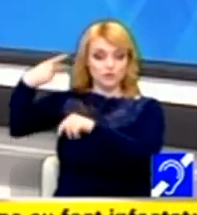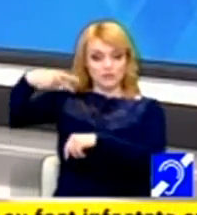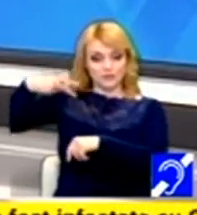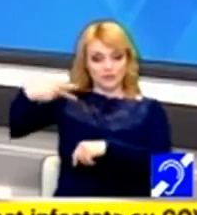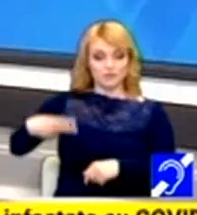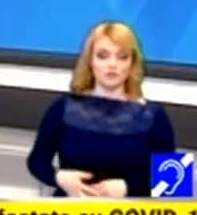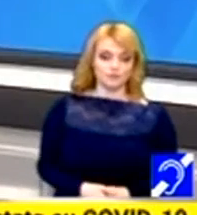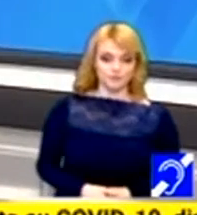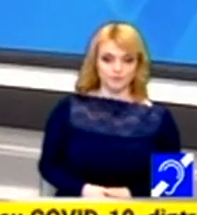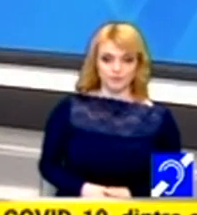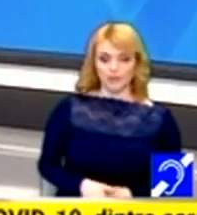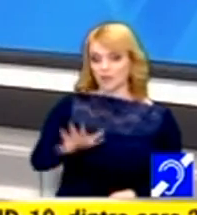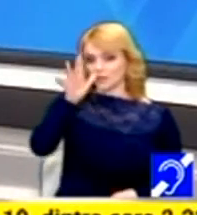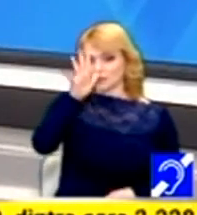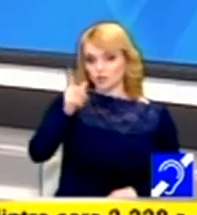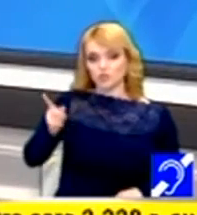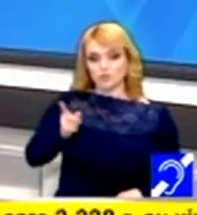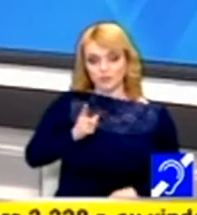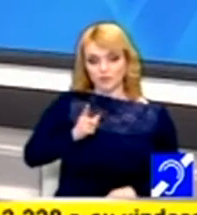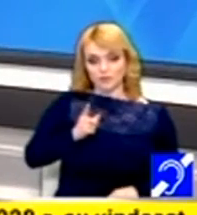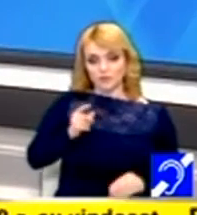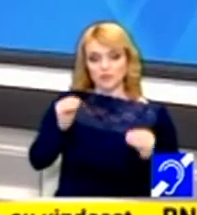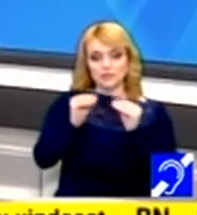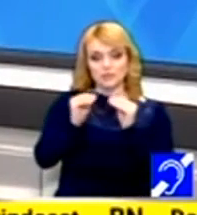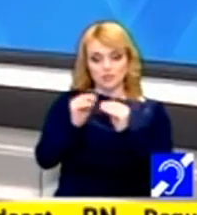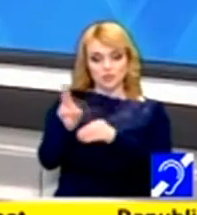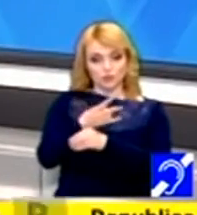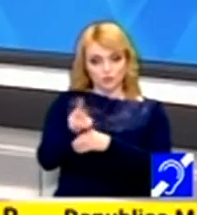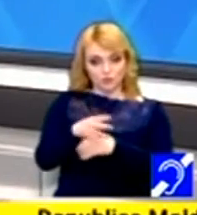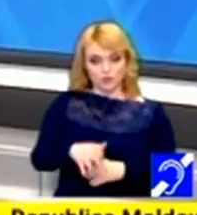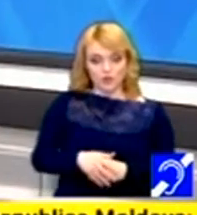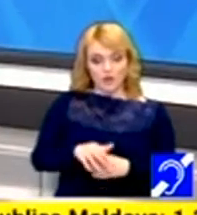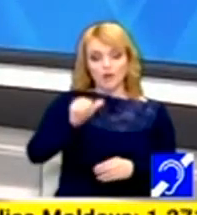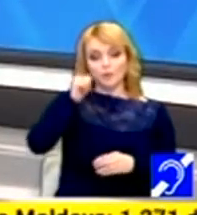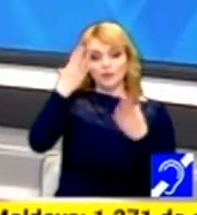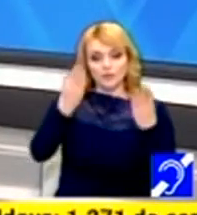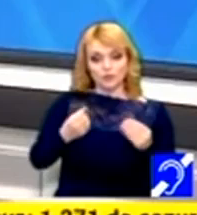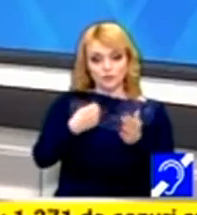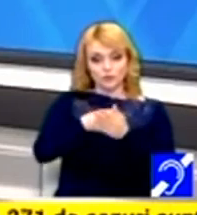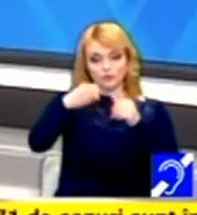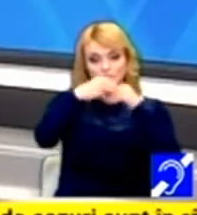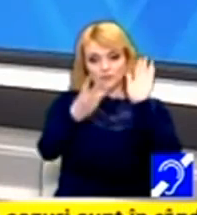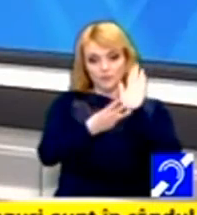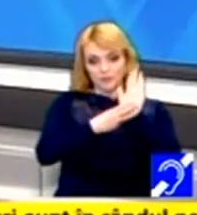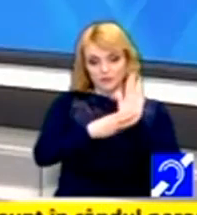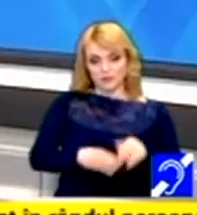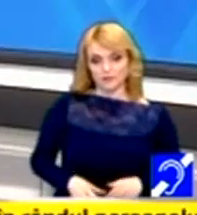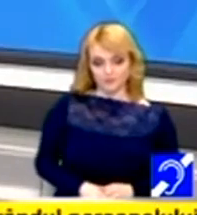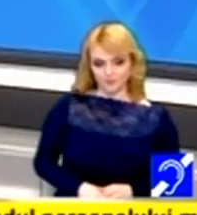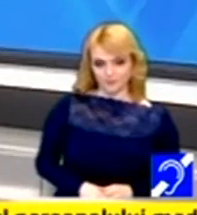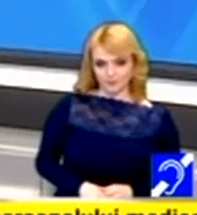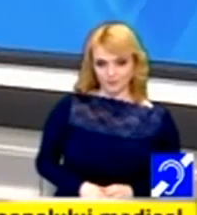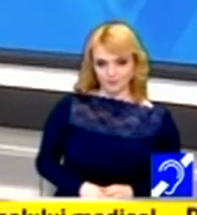20 de grade. La Chișinău așteptăm 10 grade în această noapte și 18 grade mâine în orele amiezii,